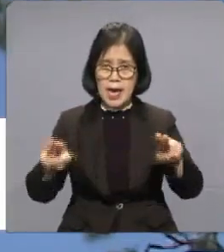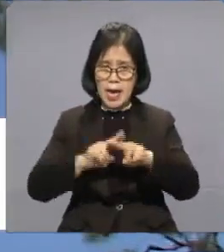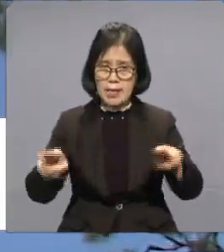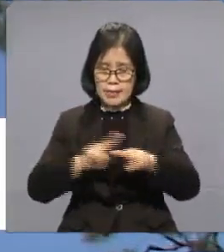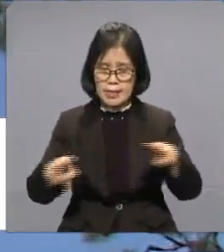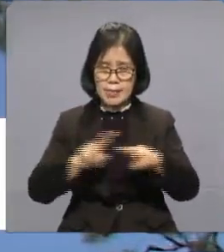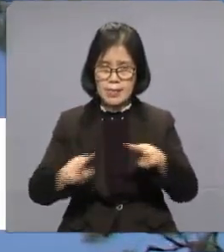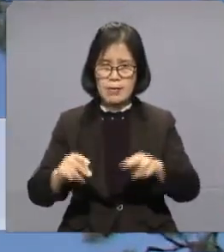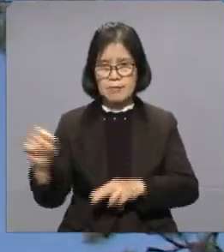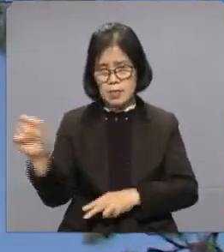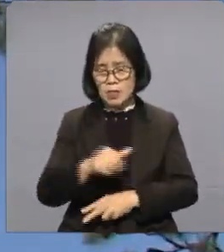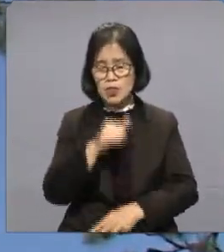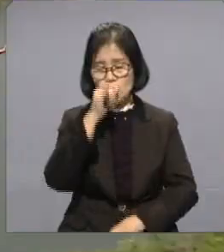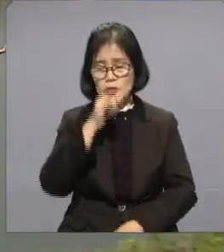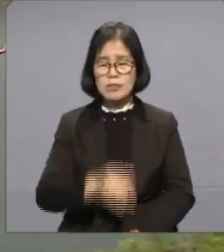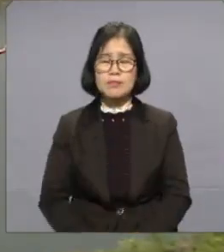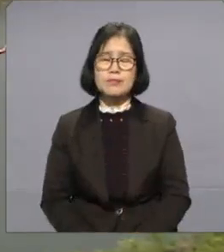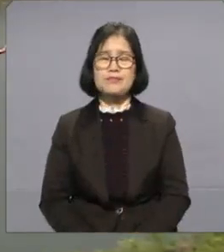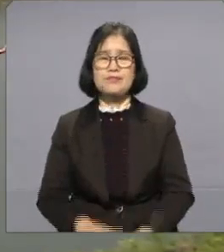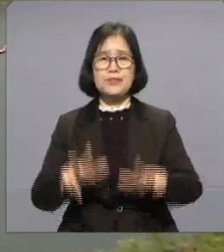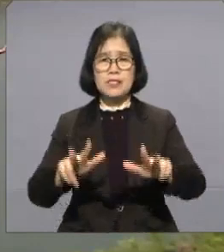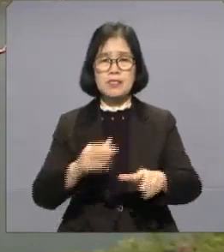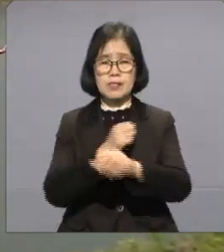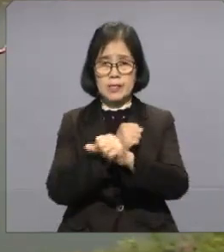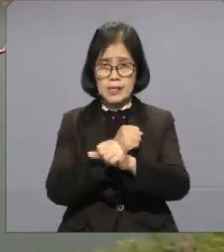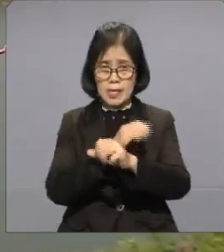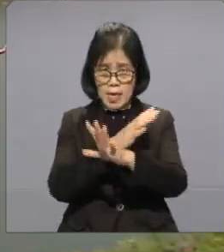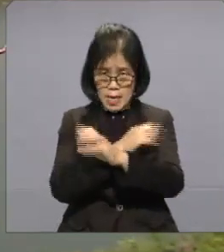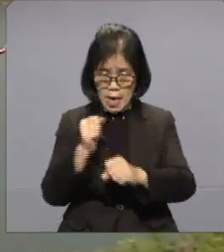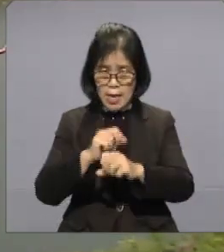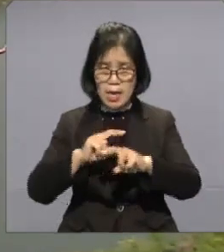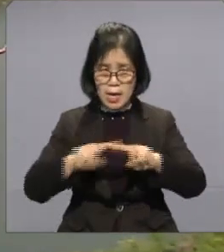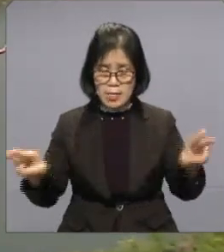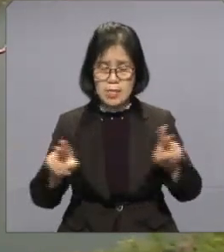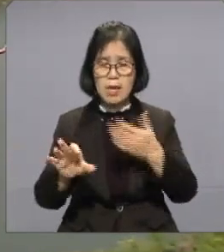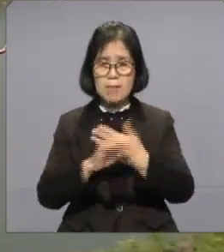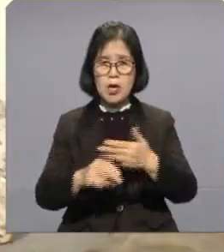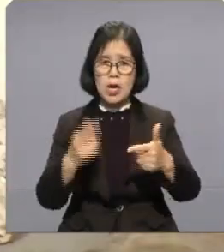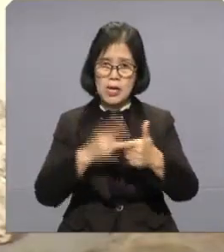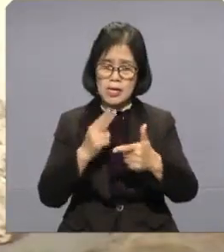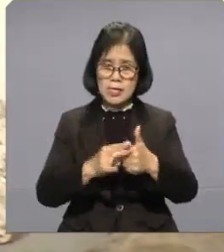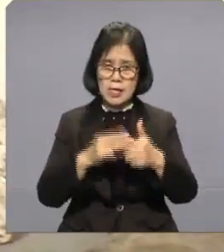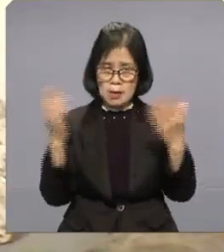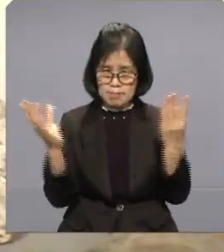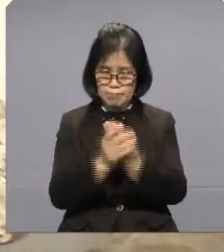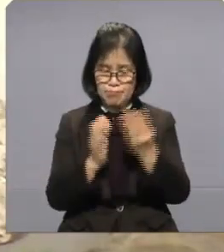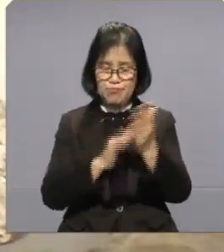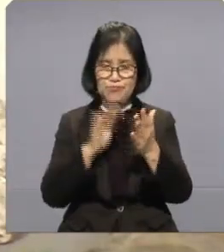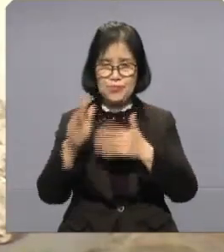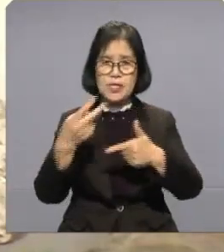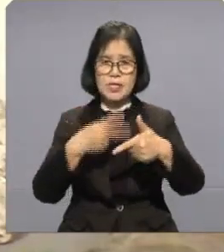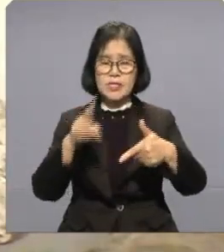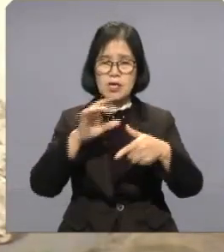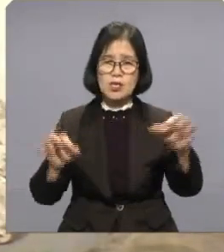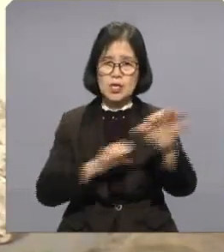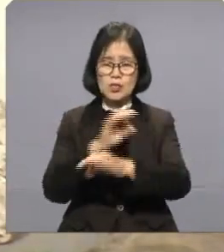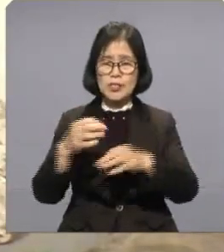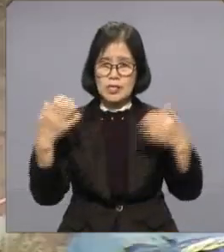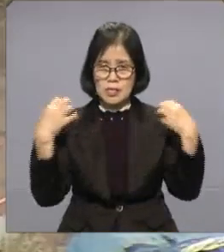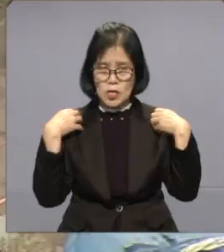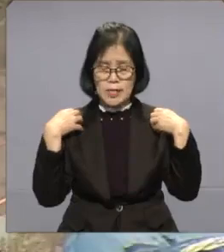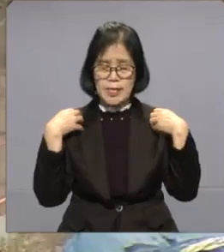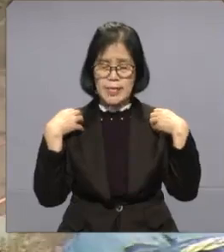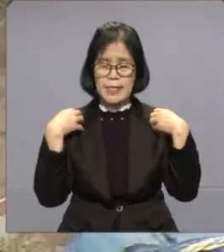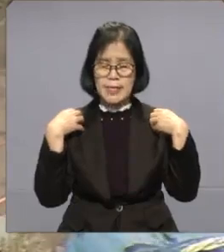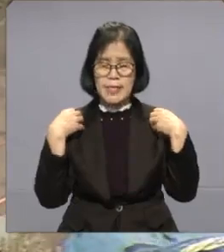급물살을 타고 있습니다. 현재로선 계약이 해지될 경우 LH가 시공을 마무리한 뒤 인천경제청에 기부